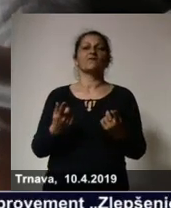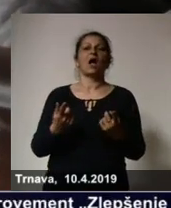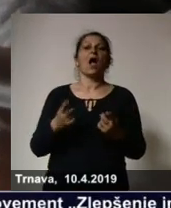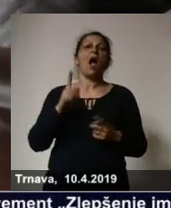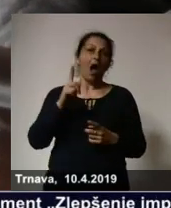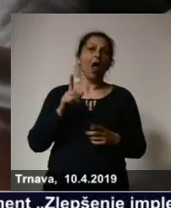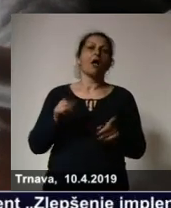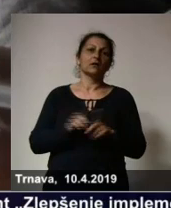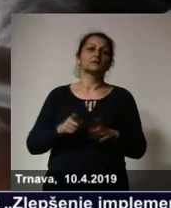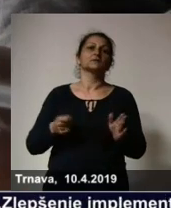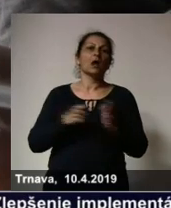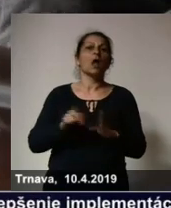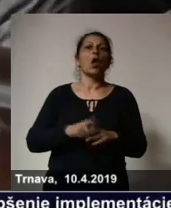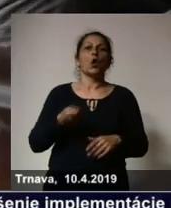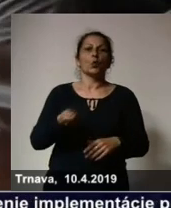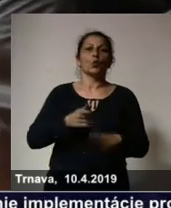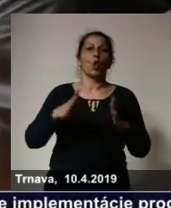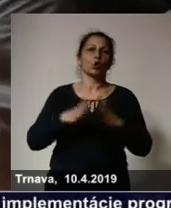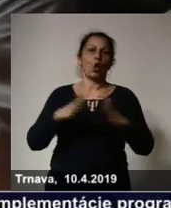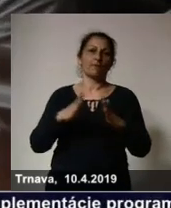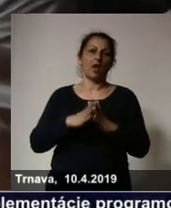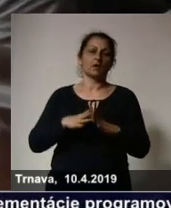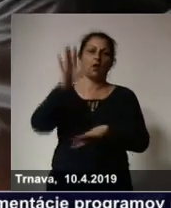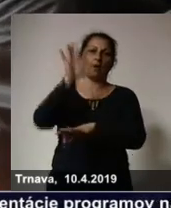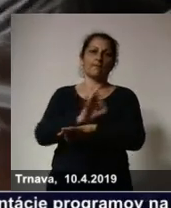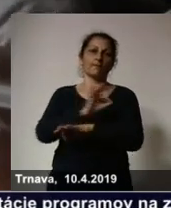ale aj vykurovania domácnosti. Projekt by mal byť spustený